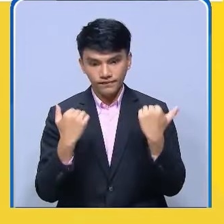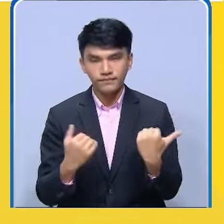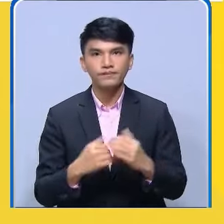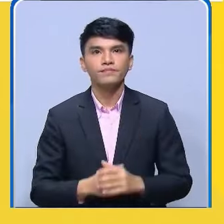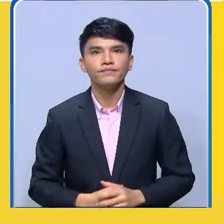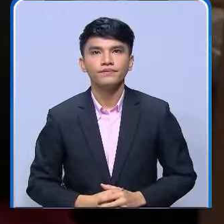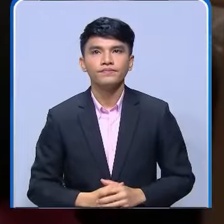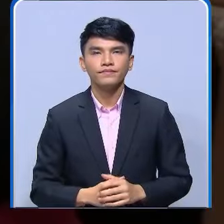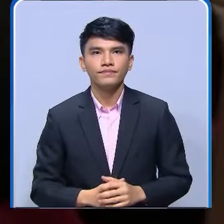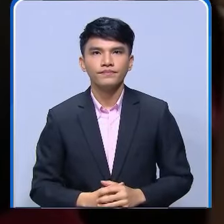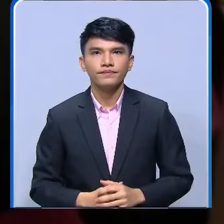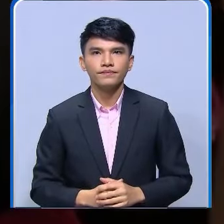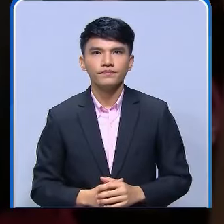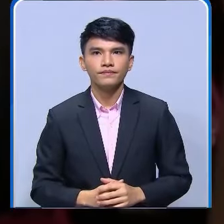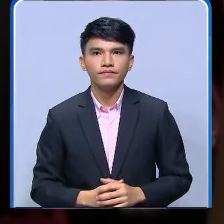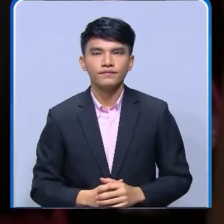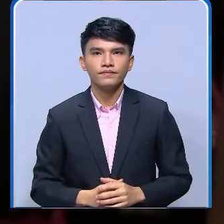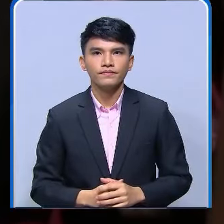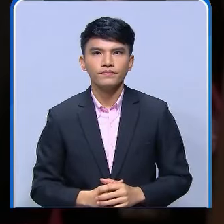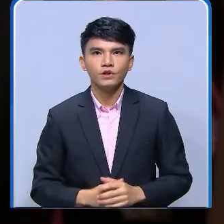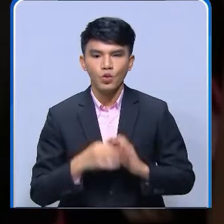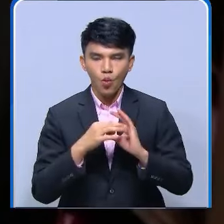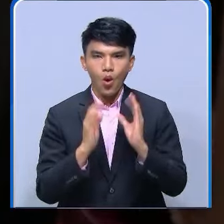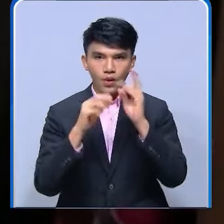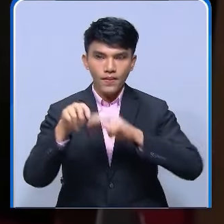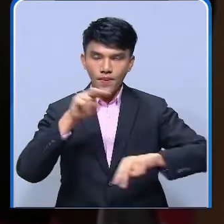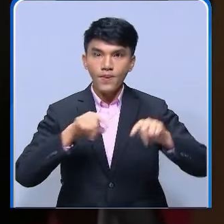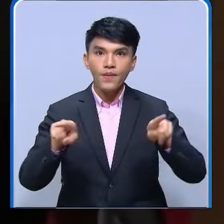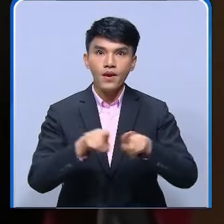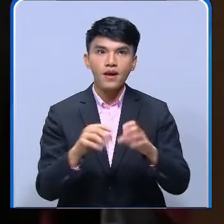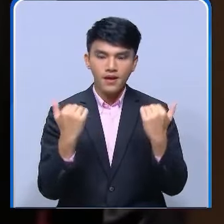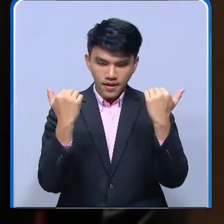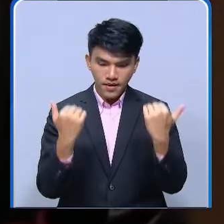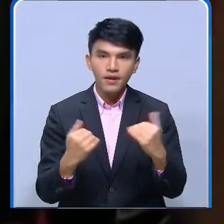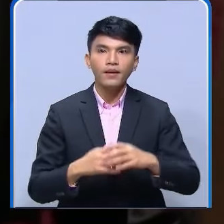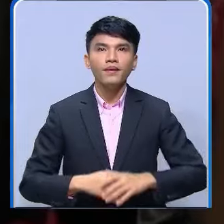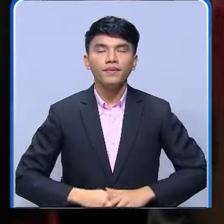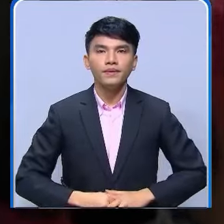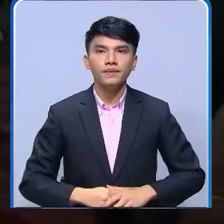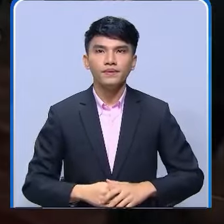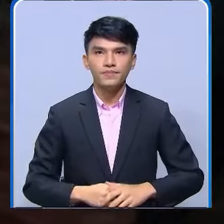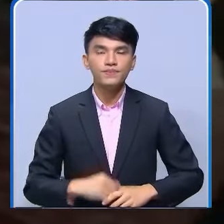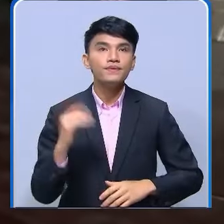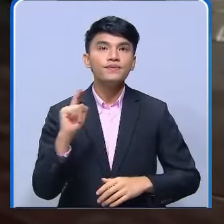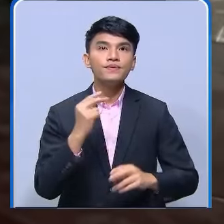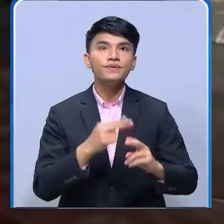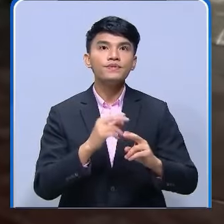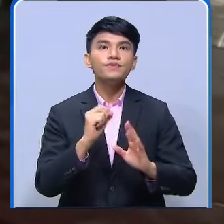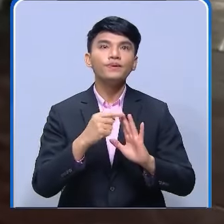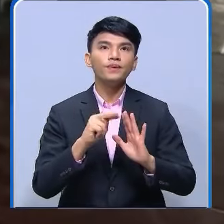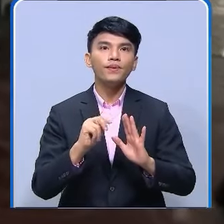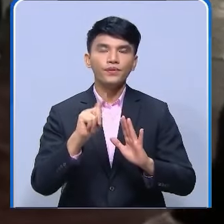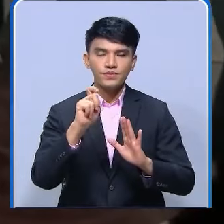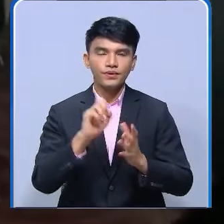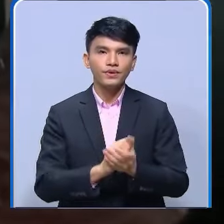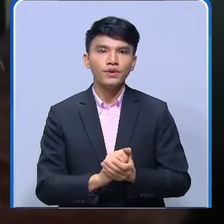ที่โดนกระทำแล้วก็ห่วงทั้งเรื่องของคนดูแลเนี่ยแหละยังไงกันดีนะคะต่อมาทางนางสาวสุนีรัตน์สิงหาเสม